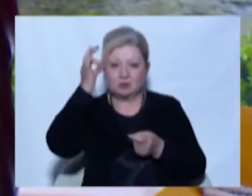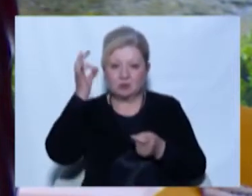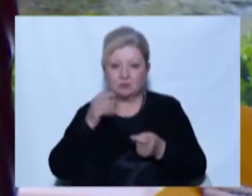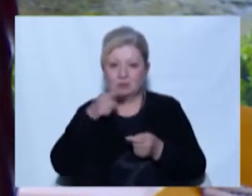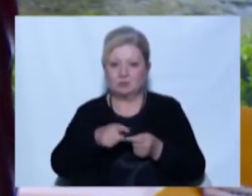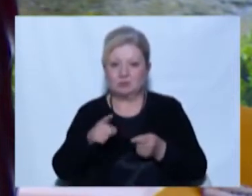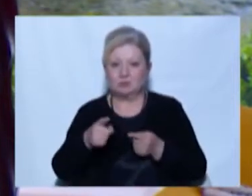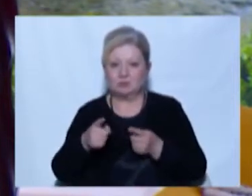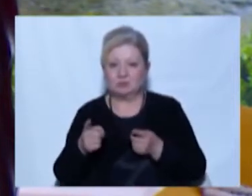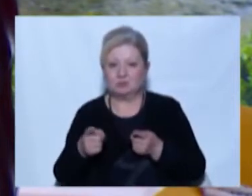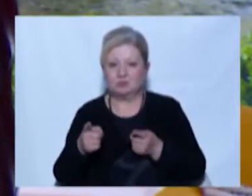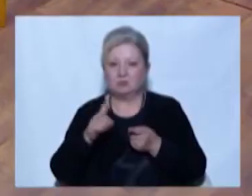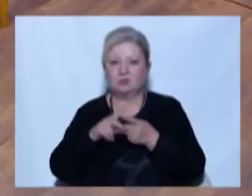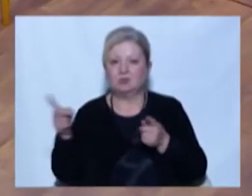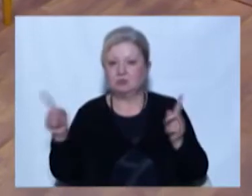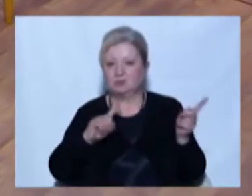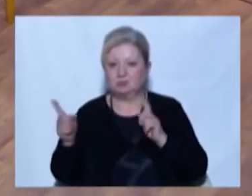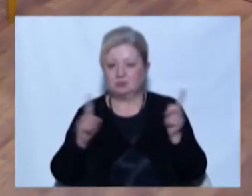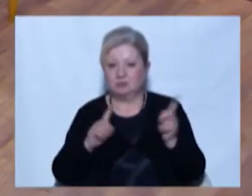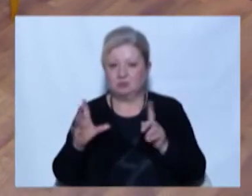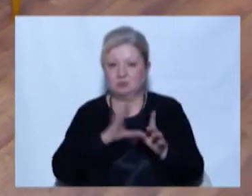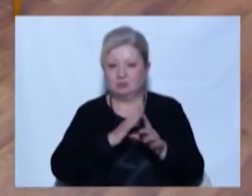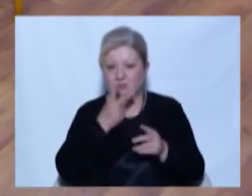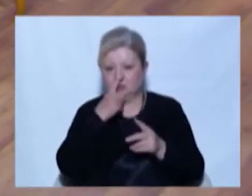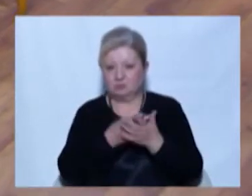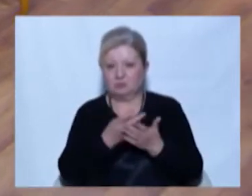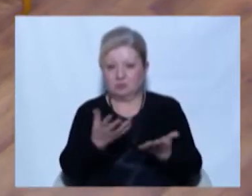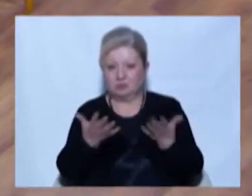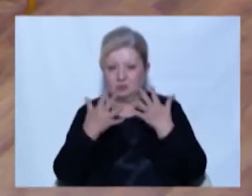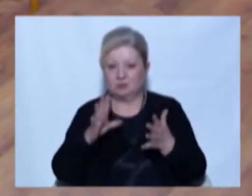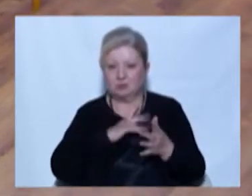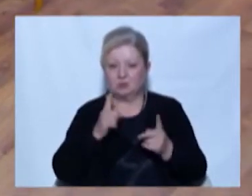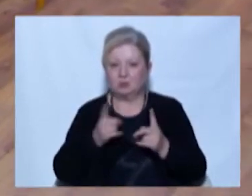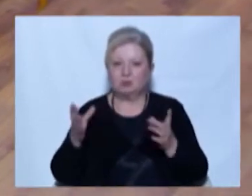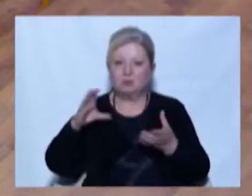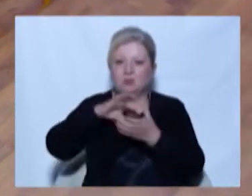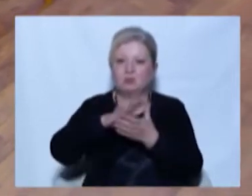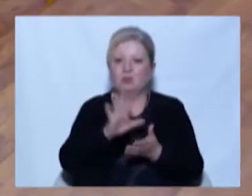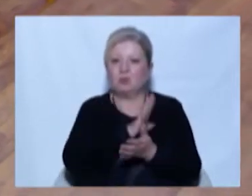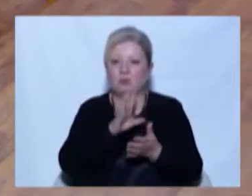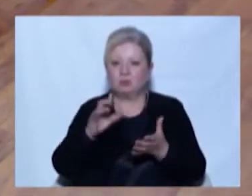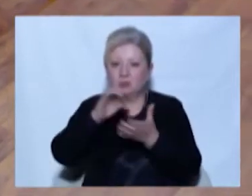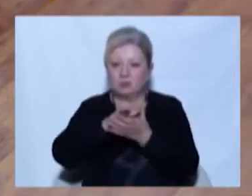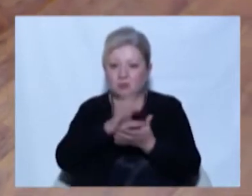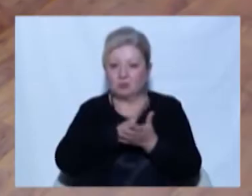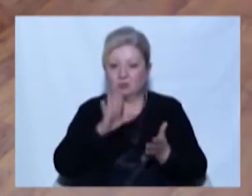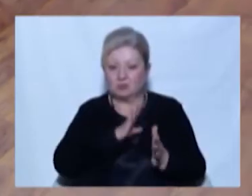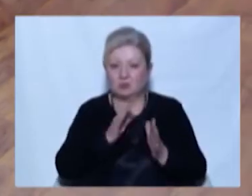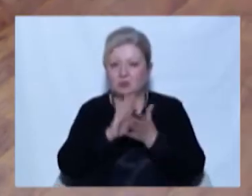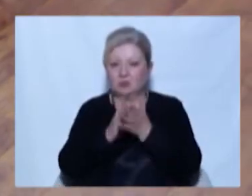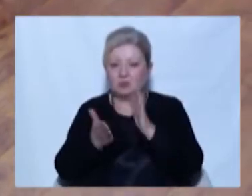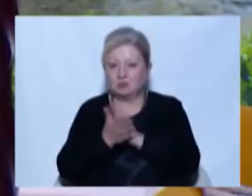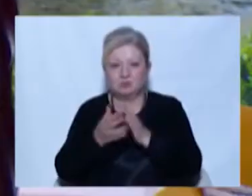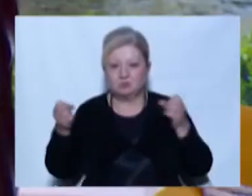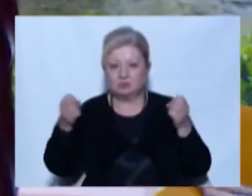nu știe toba, orivem Hridan, așcara da ce nebda, ima srom, mukau șires, copil mukau șires, șoris, tanhmoba, ukweve harmi